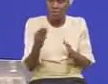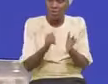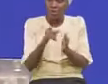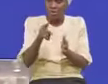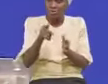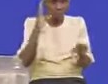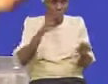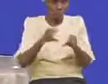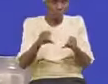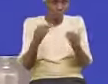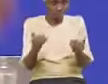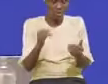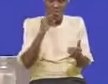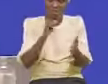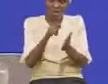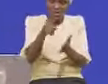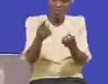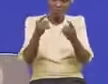Nde kala wokwe imbenava.